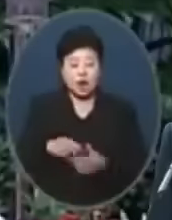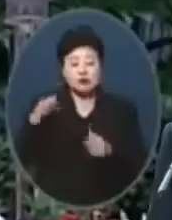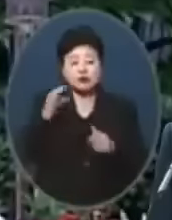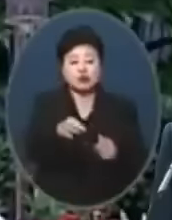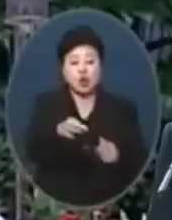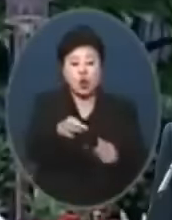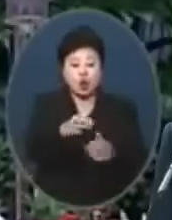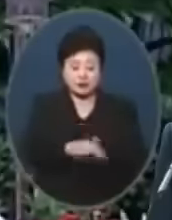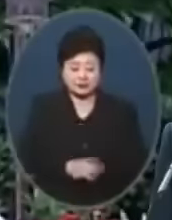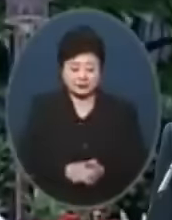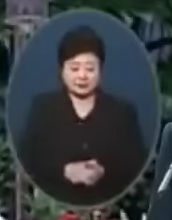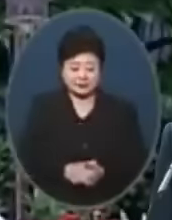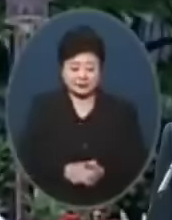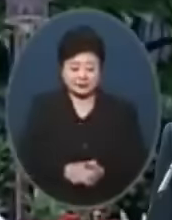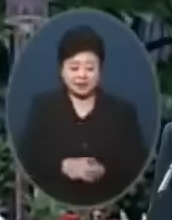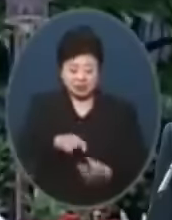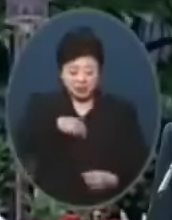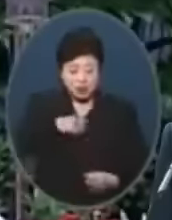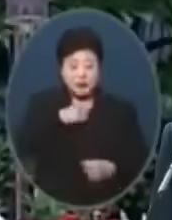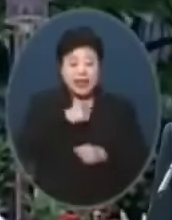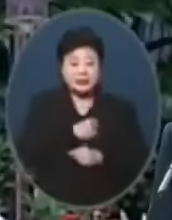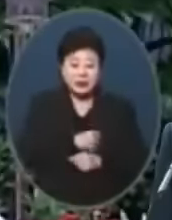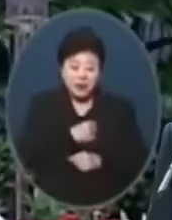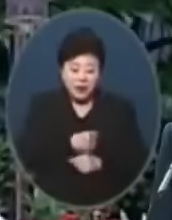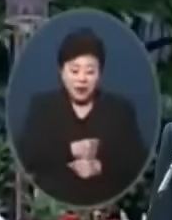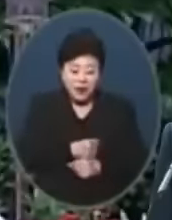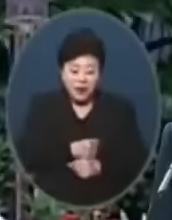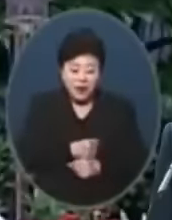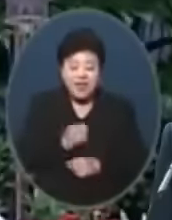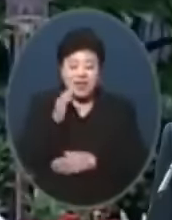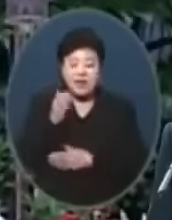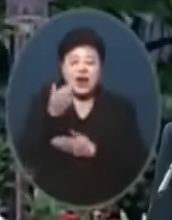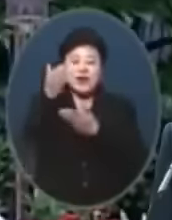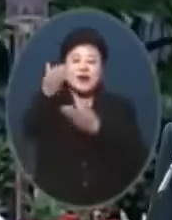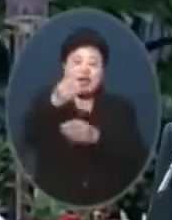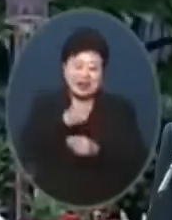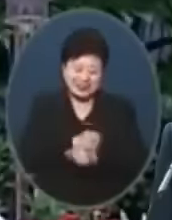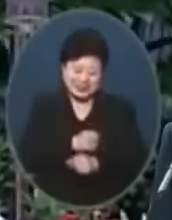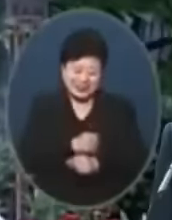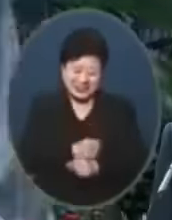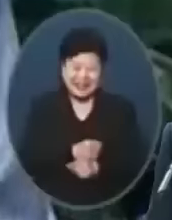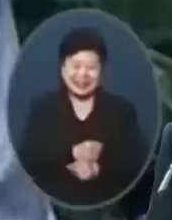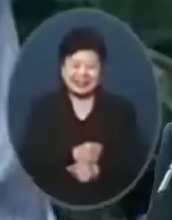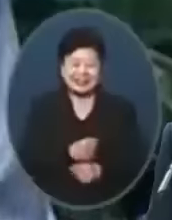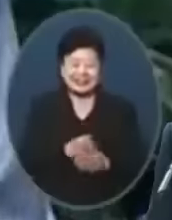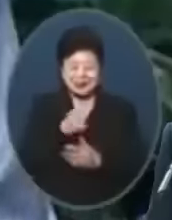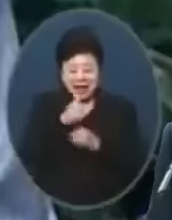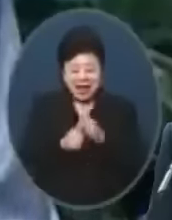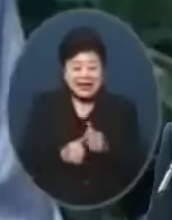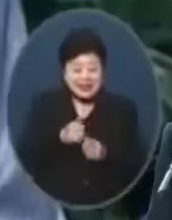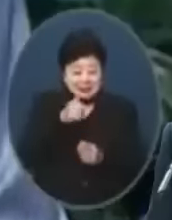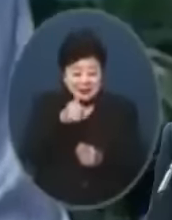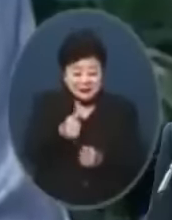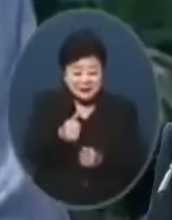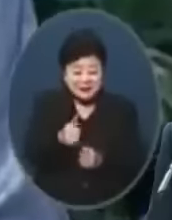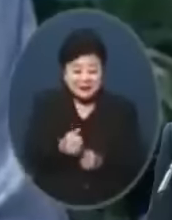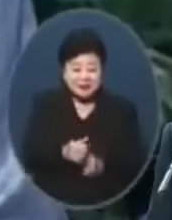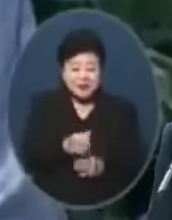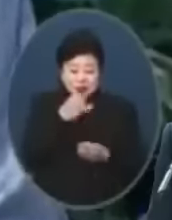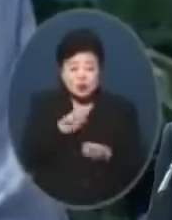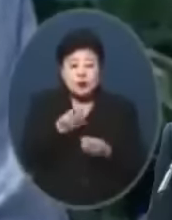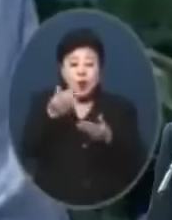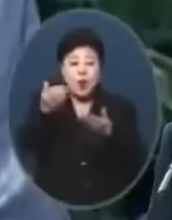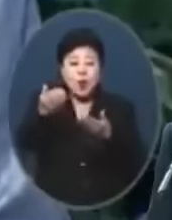부르시고 의롭다 하시고 영화롭게 하십니다. 그러니 하나님의